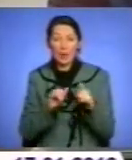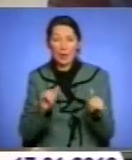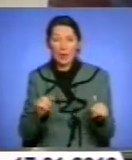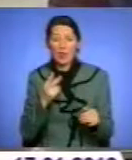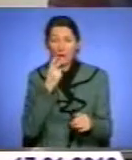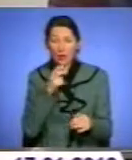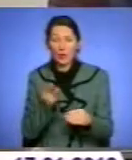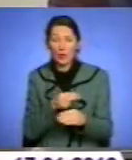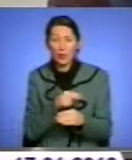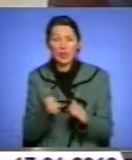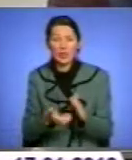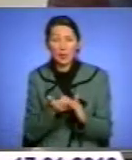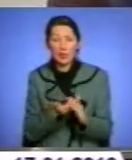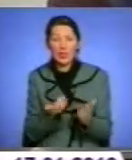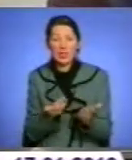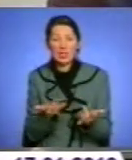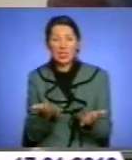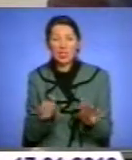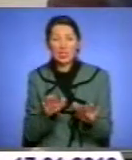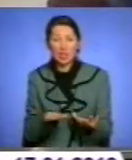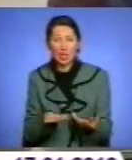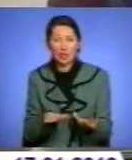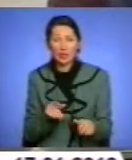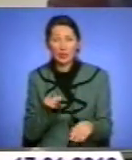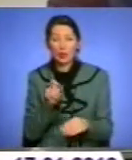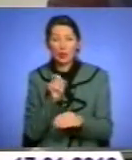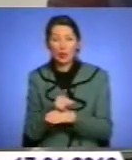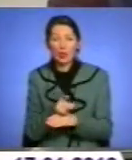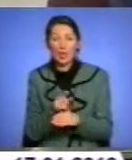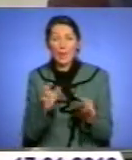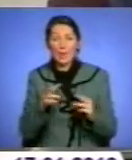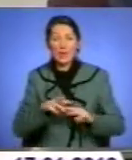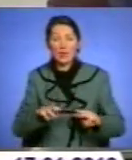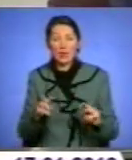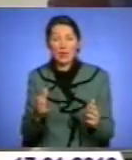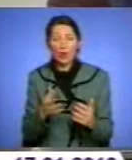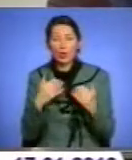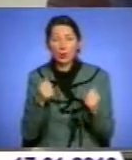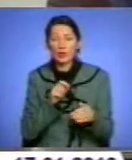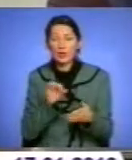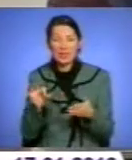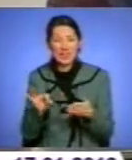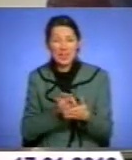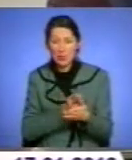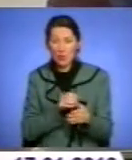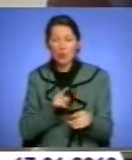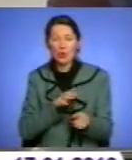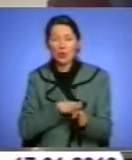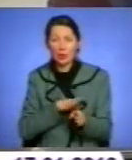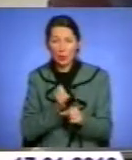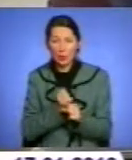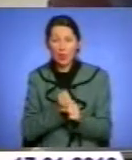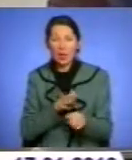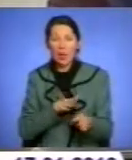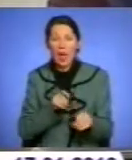недоліки там, де вони ще залишились. Тому доручаю Міністерству охорони здоров'я терміново здійснити перевірку поліклінік, лікарень,